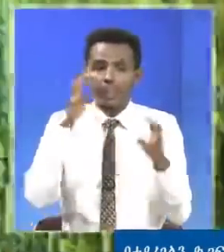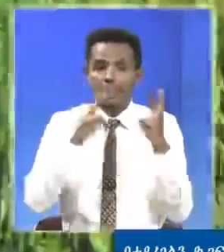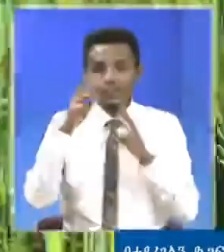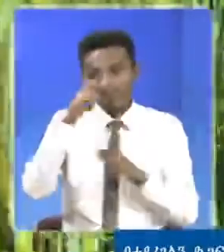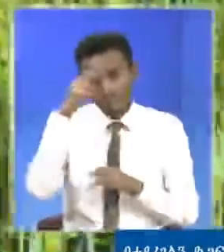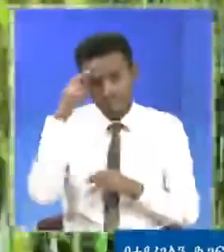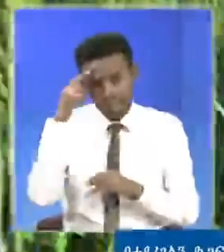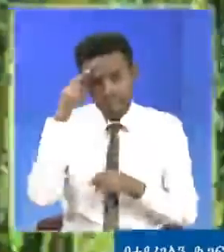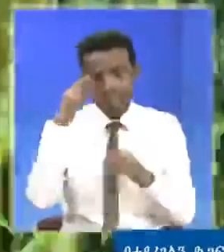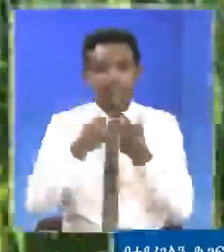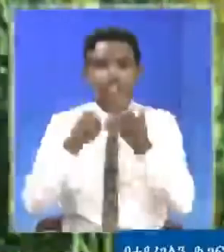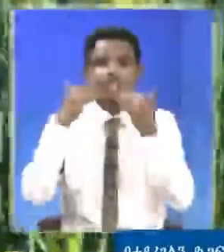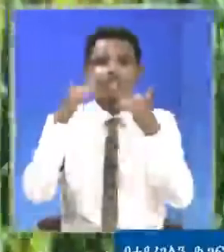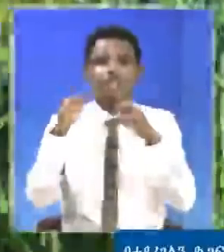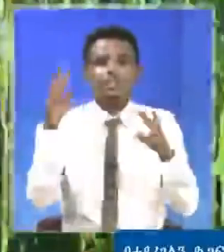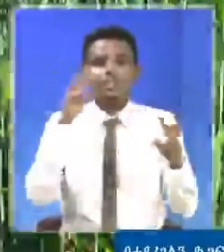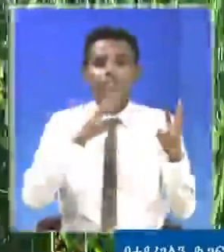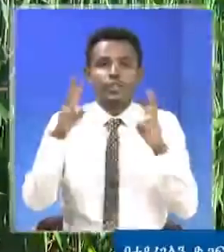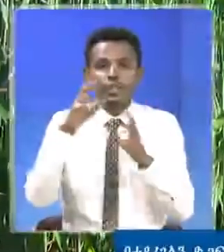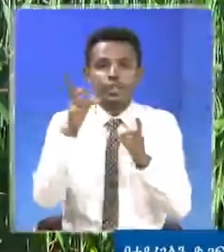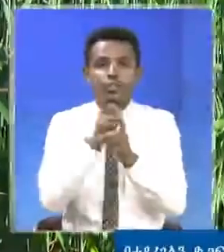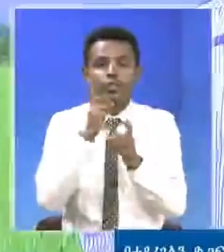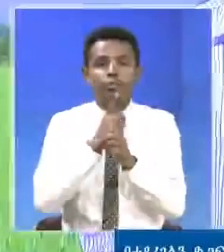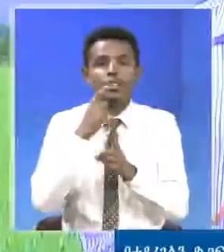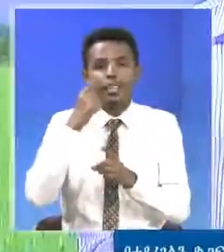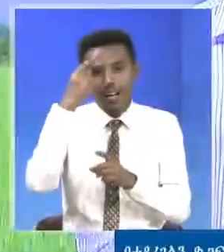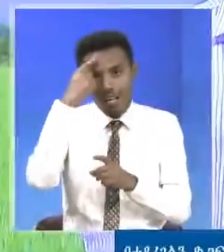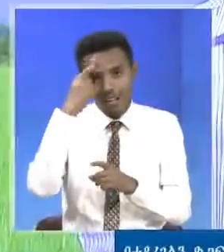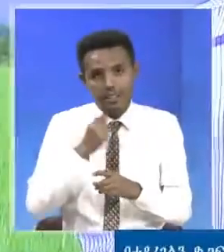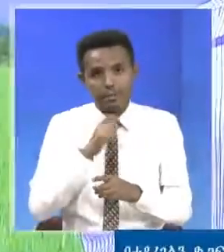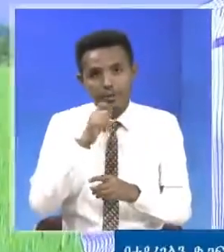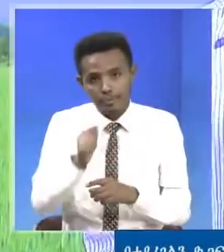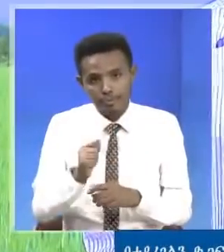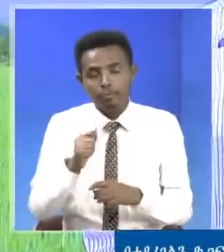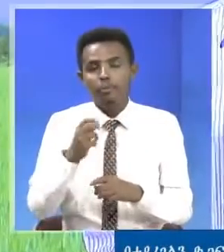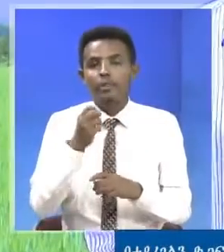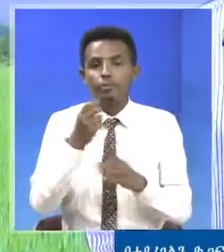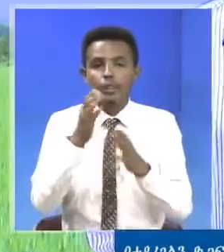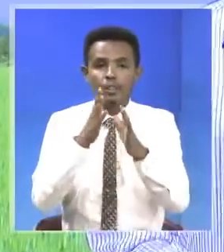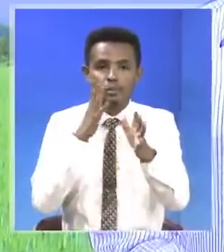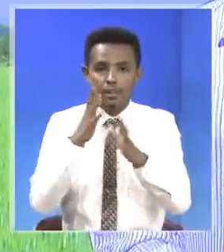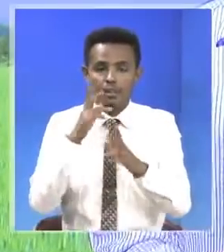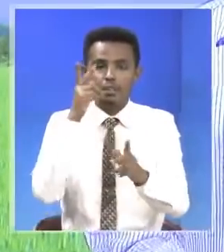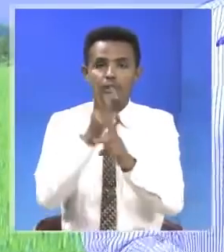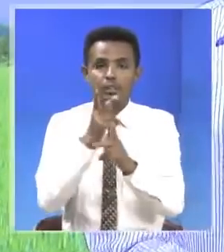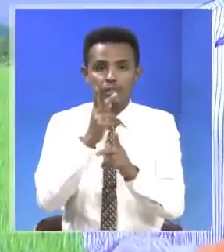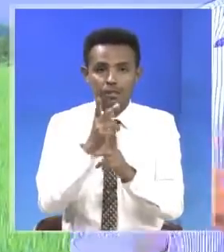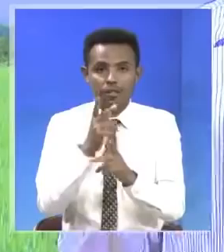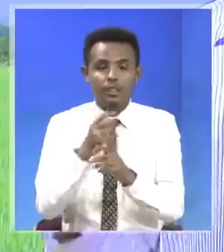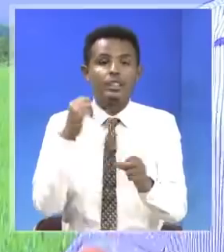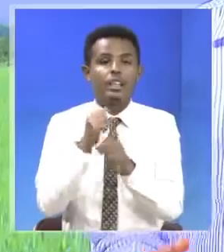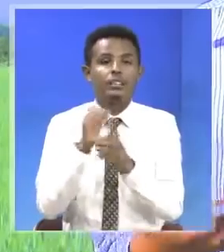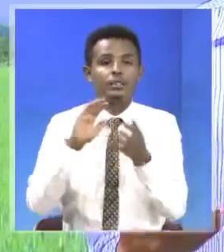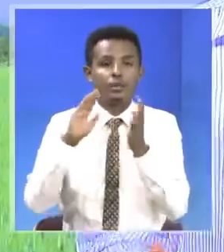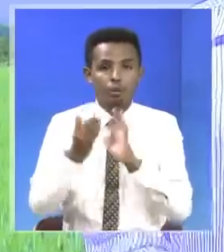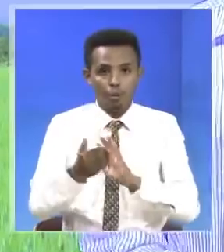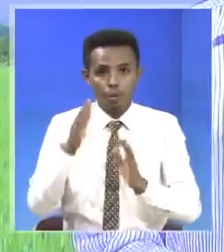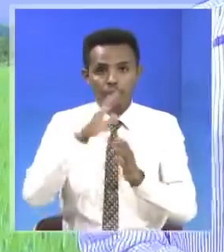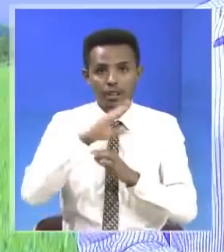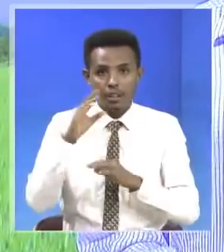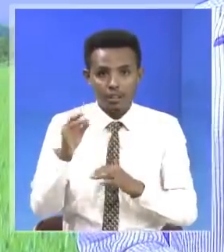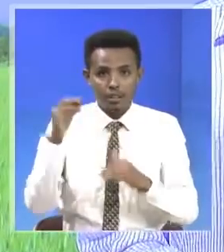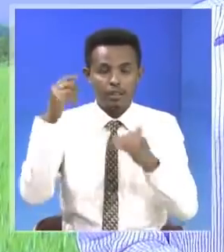ያን ያክል ችግር ተፈጥሯል ብለን አናስብም። በወረፋም ተደርጎ በዛ በደረጃ እየተሰራ ስለሆነ የደረሰ ሰብል አለ። እሱ